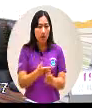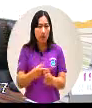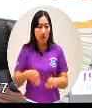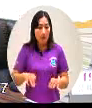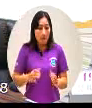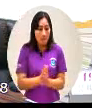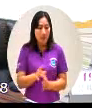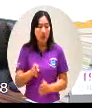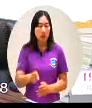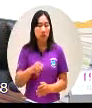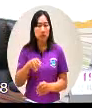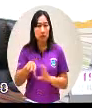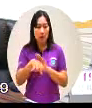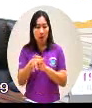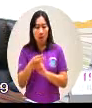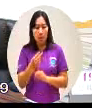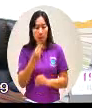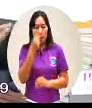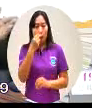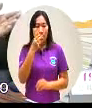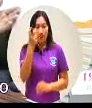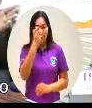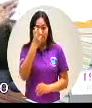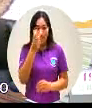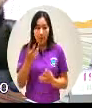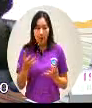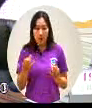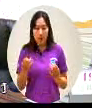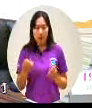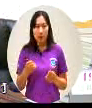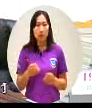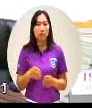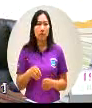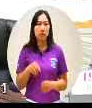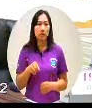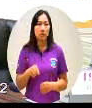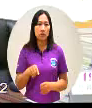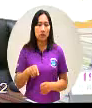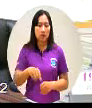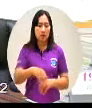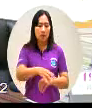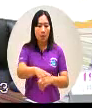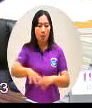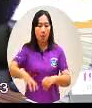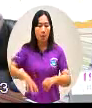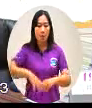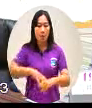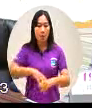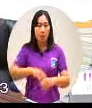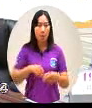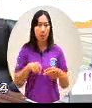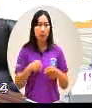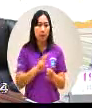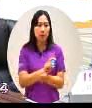气品质监测值。哦，啊，当然，这个范围就是伫遮吼，你唔工业区吼，